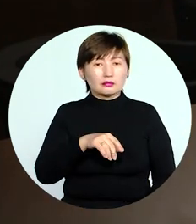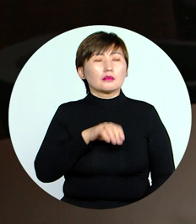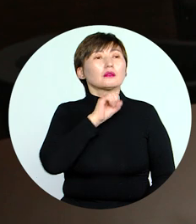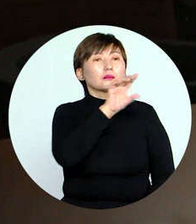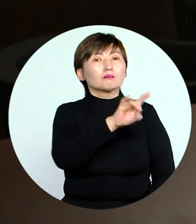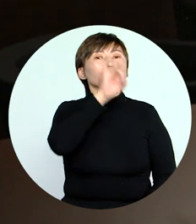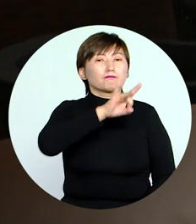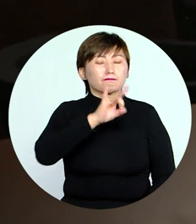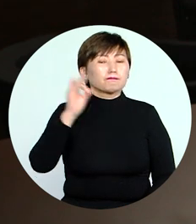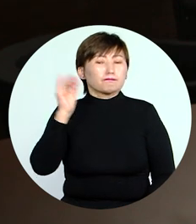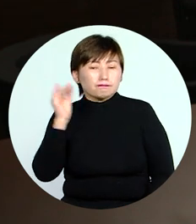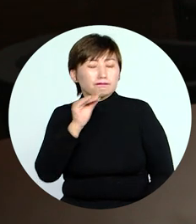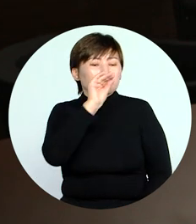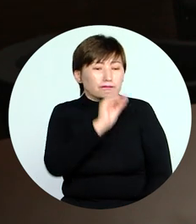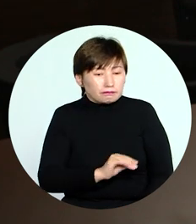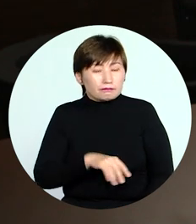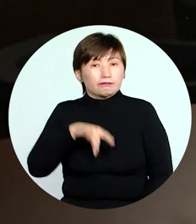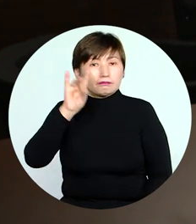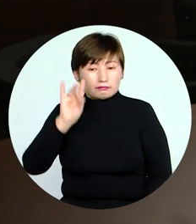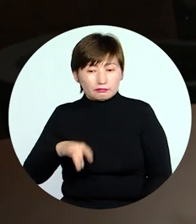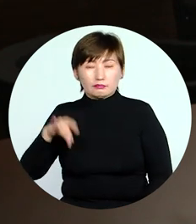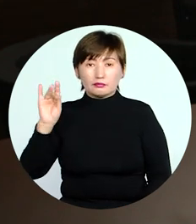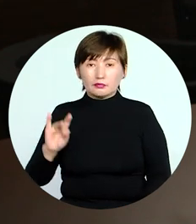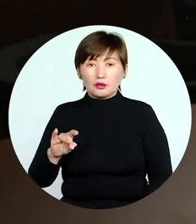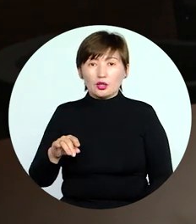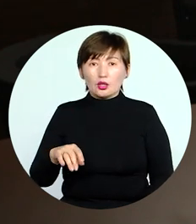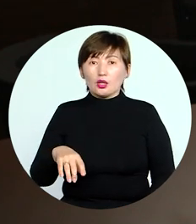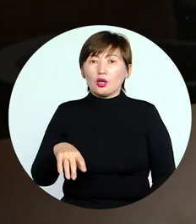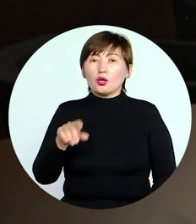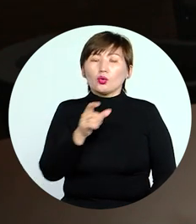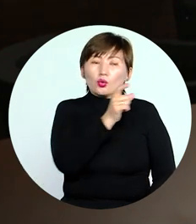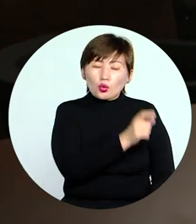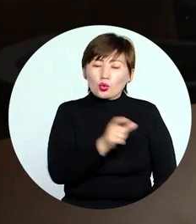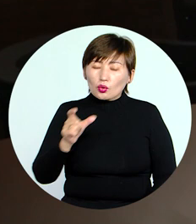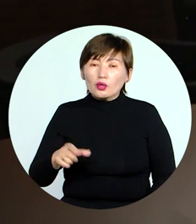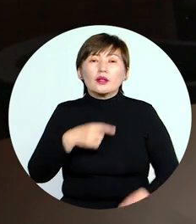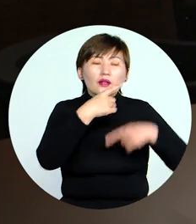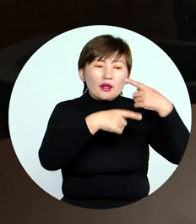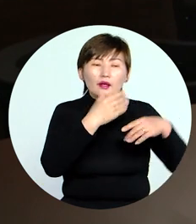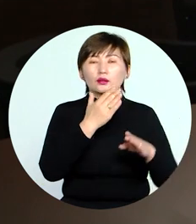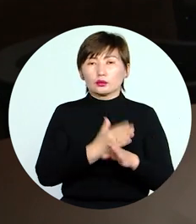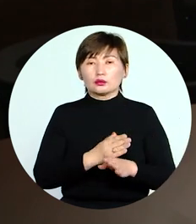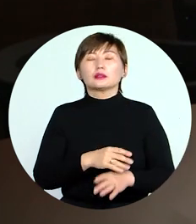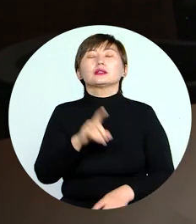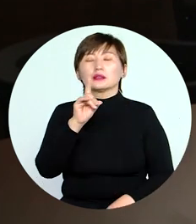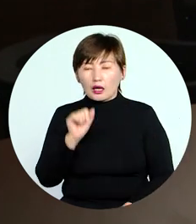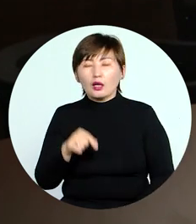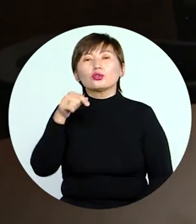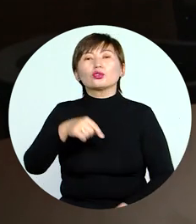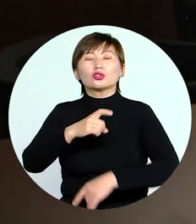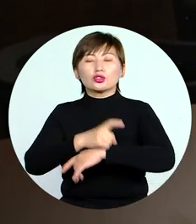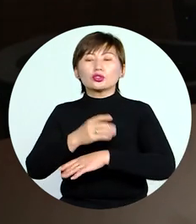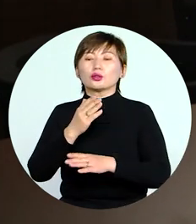өндөр өргөлттэй, уналттай, буулттай, одоо өөрөө хэлбэл хүн ямарваа нэгэн юм яриад дуусахтаа за өнөөдөр миний хичээл